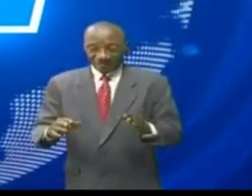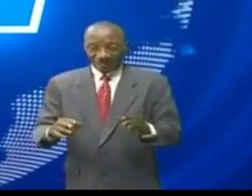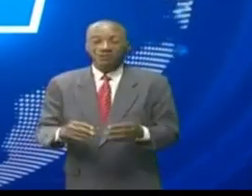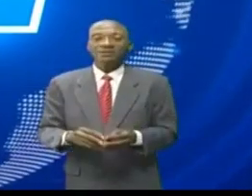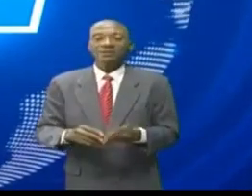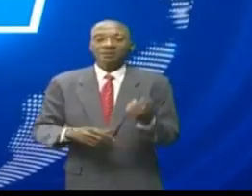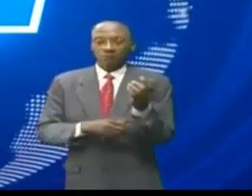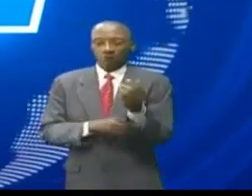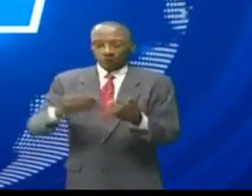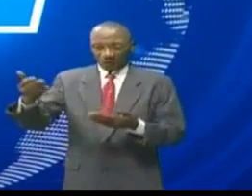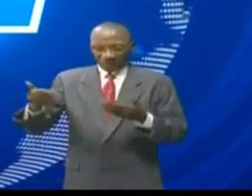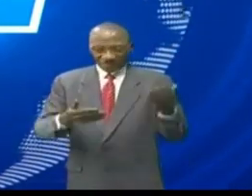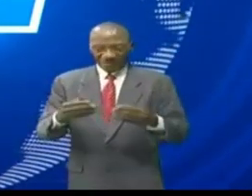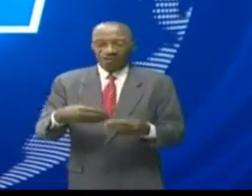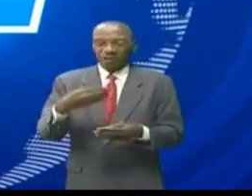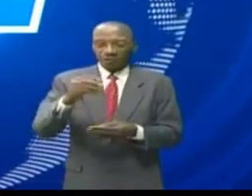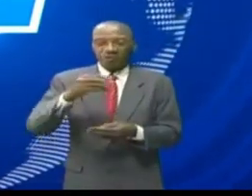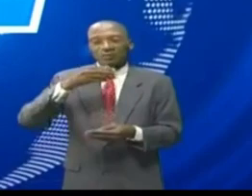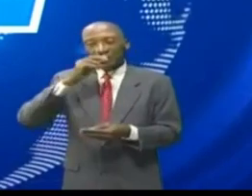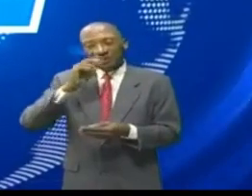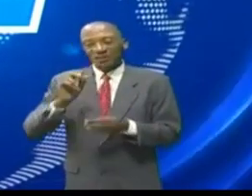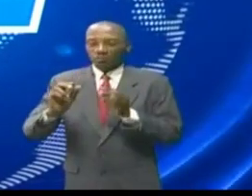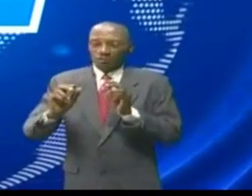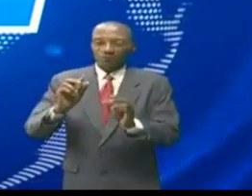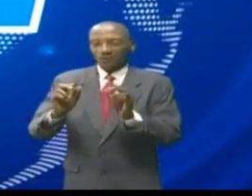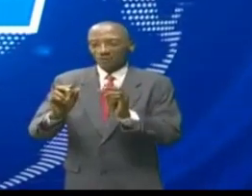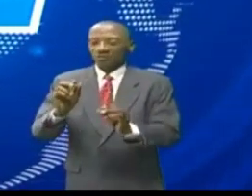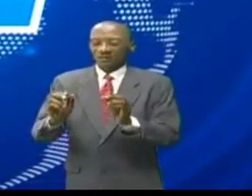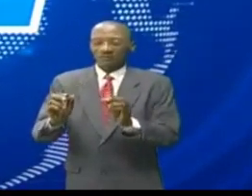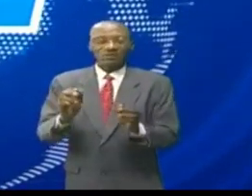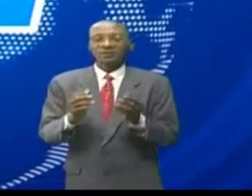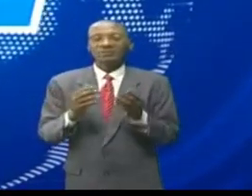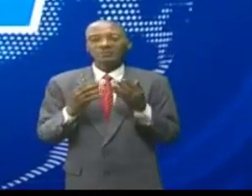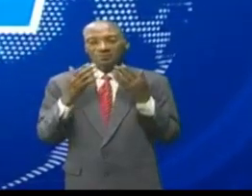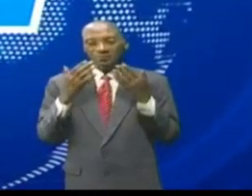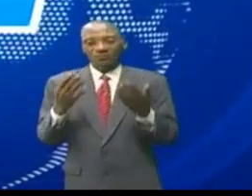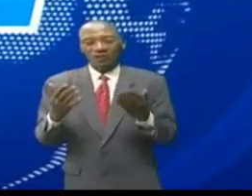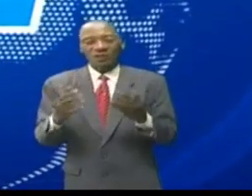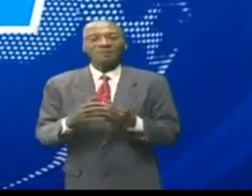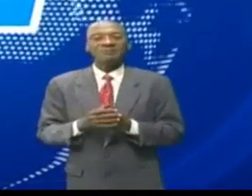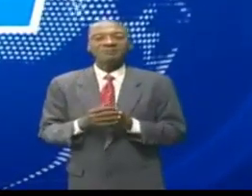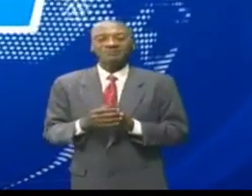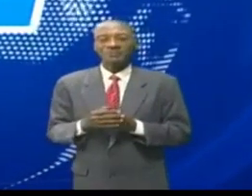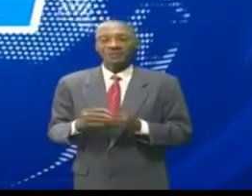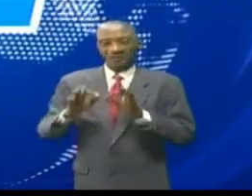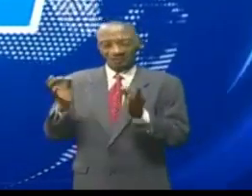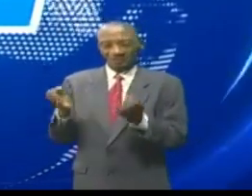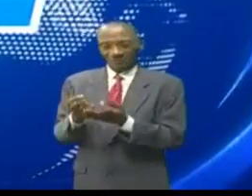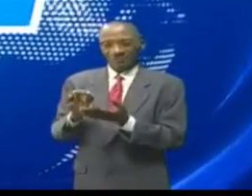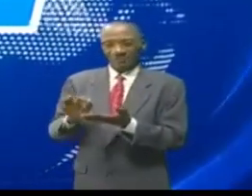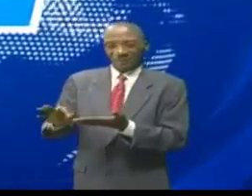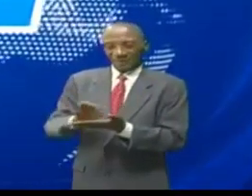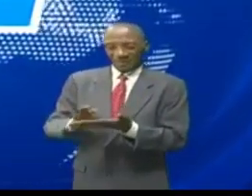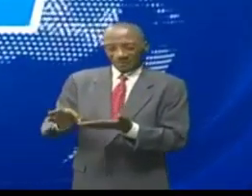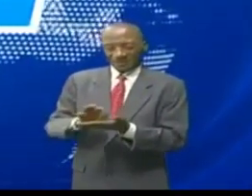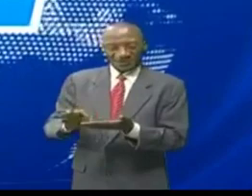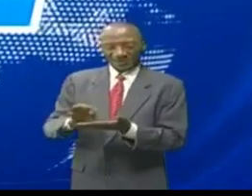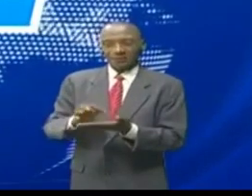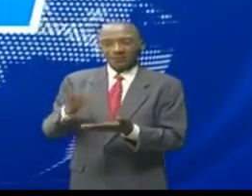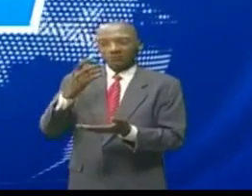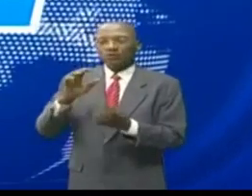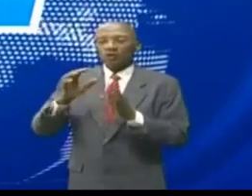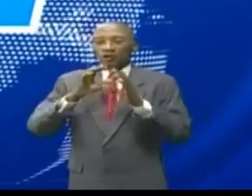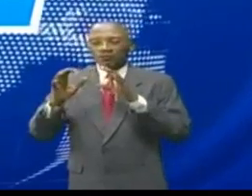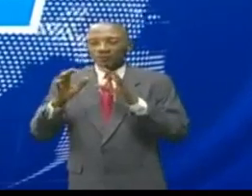sur place après la messe. Ce communiqué tient lieu de faire part et a été signé le 21